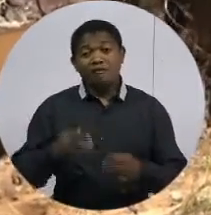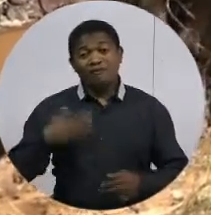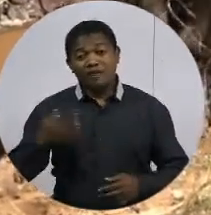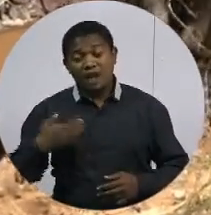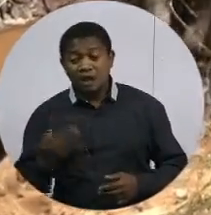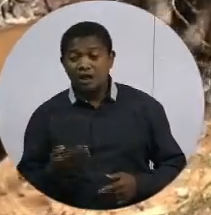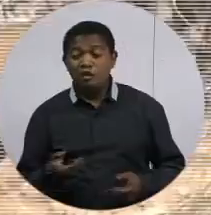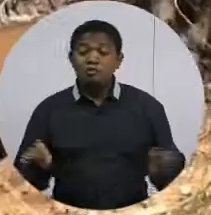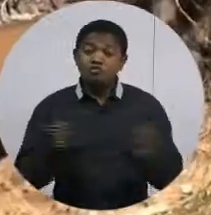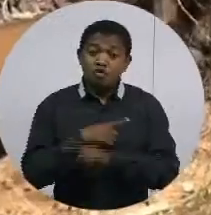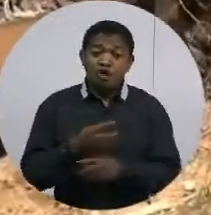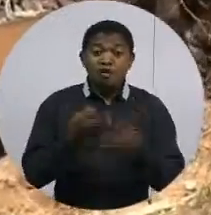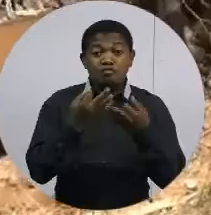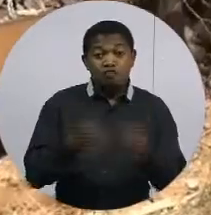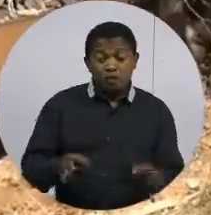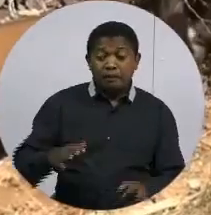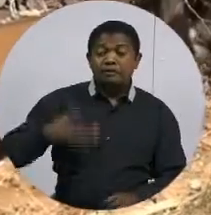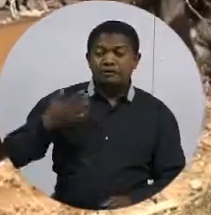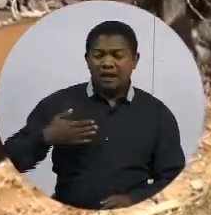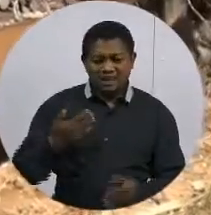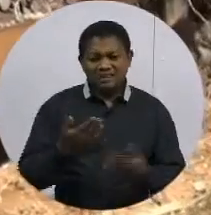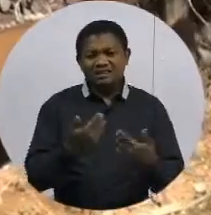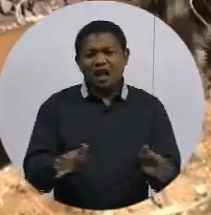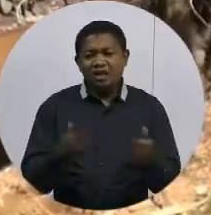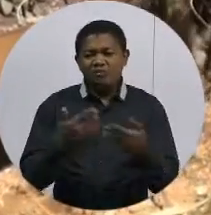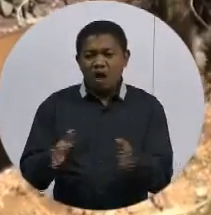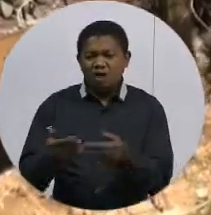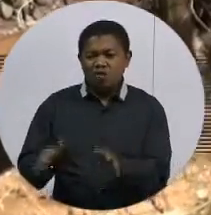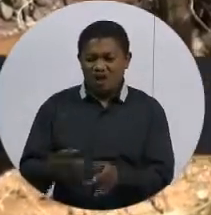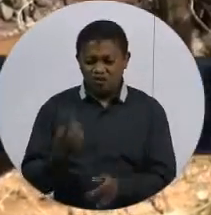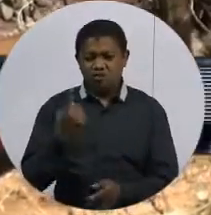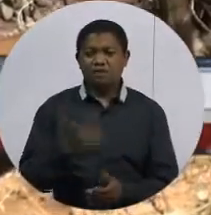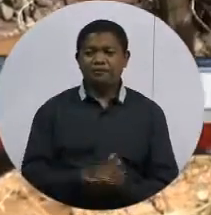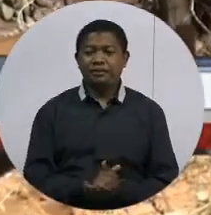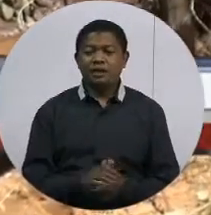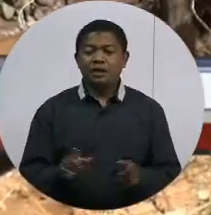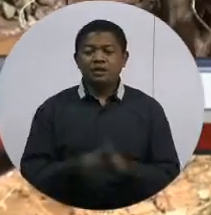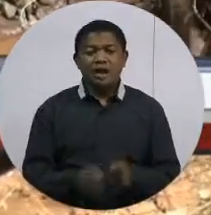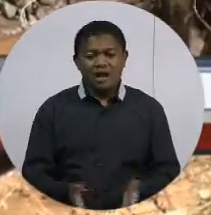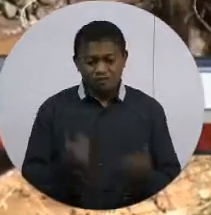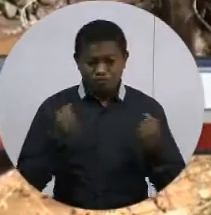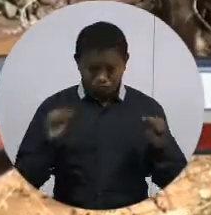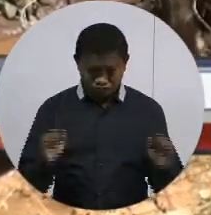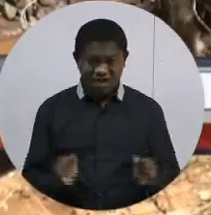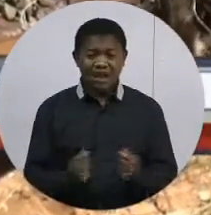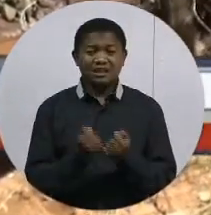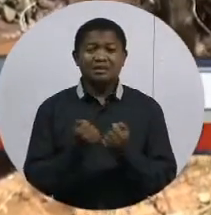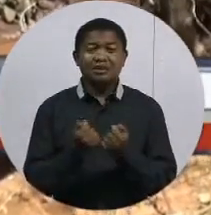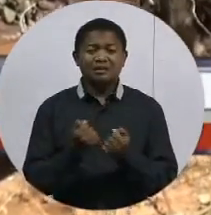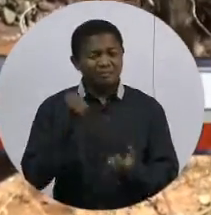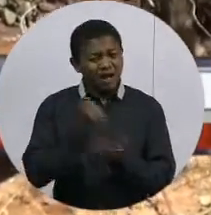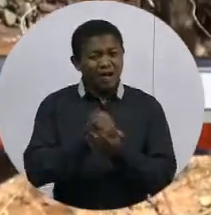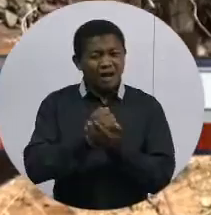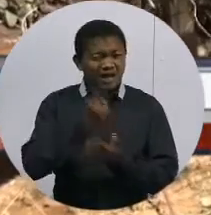fahazarana dia mila miezaka na sarotra ary manamboatra ny saina ihany koa hoe zay aloha ny zava-misy a